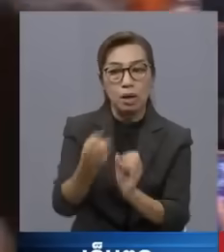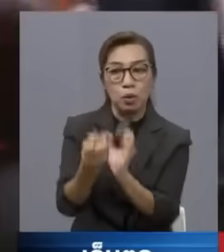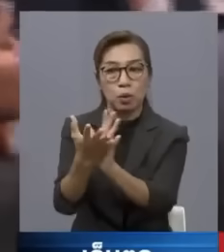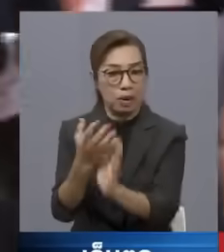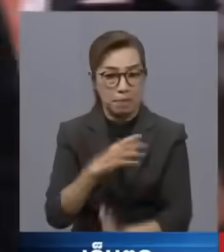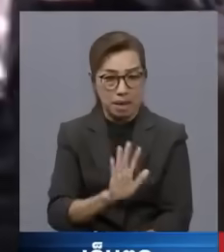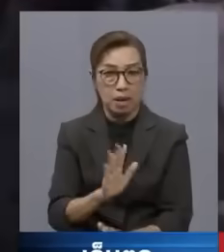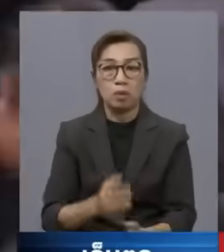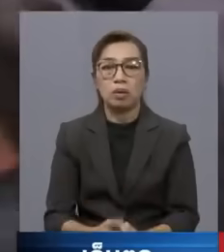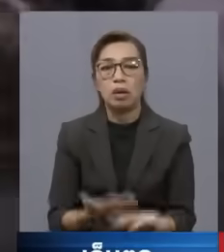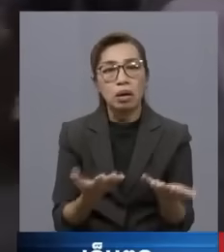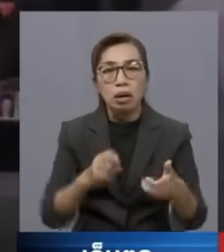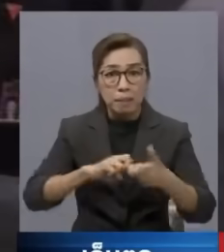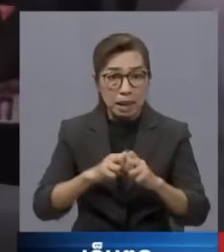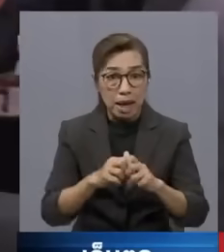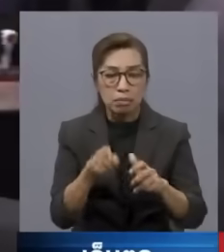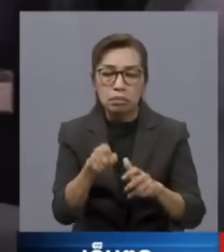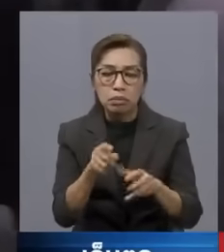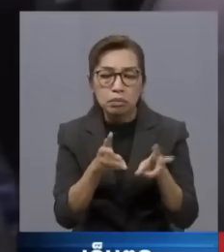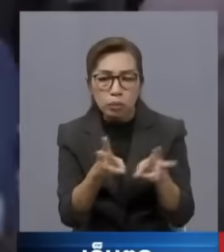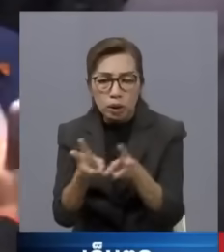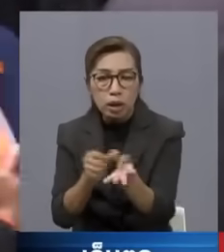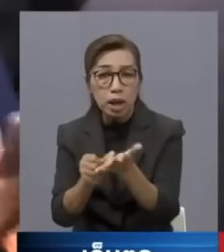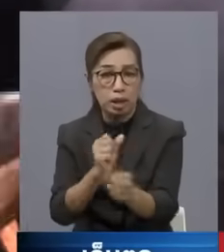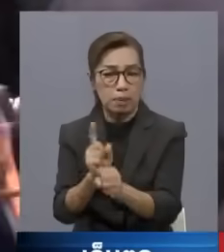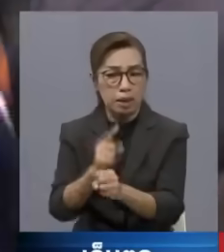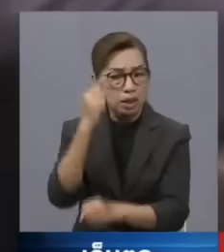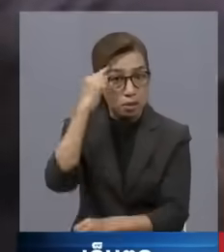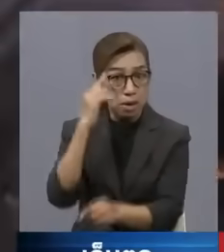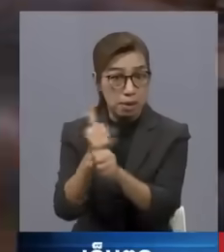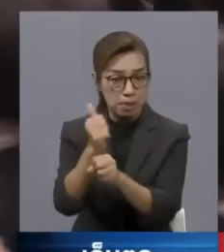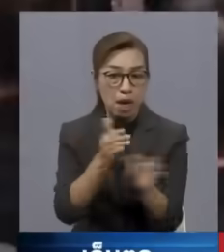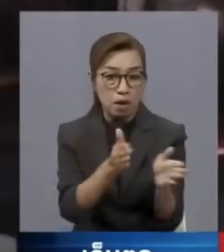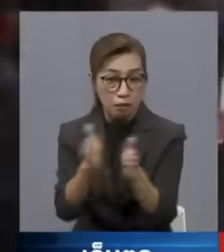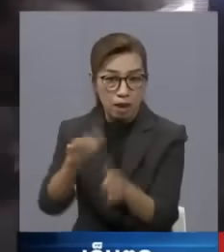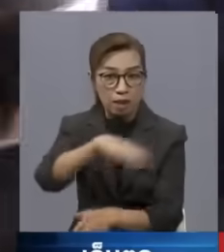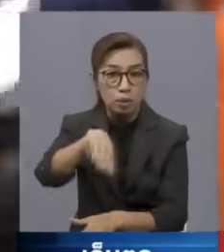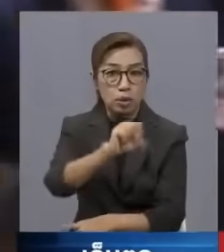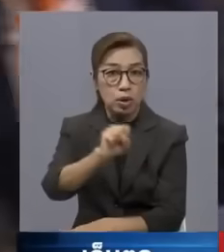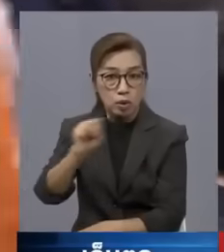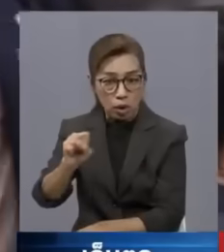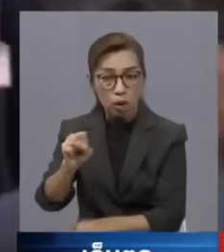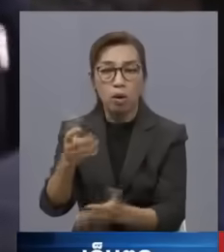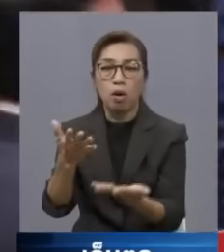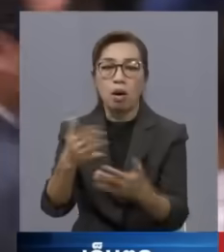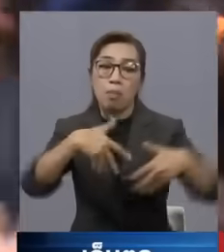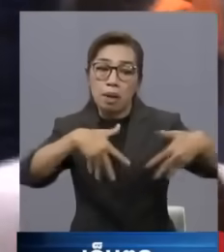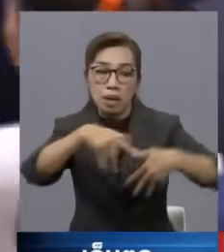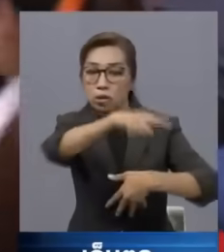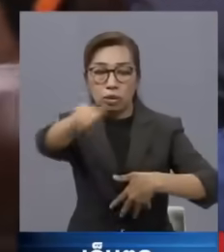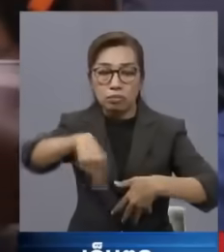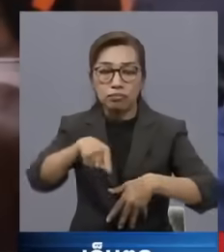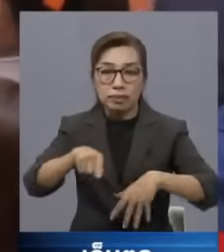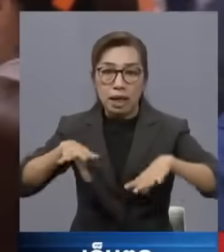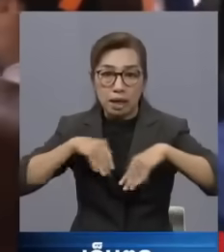ทางออกของเรื่องนี้นะครับที่มองว่าพอจะเป็นไปได้และทุกฝ่ายไม่ใช่เฉพาะส.สในสภาแต่ยังหมายถึงมวลชนนอก